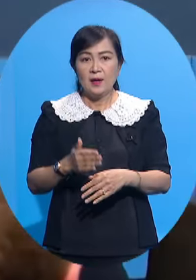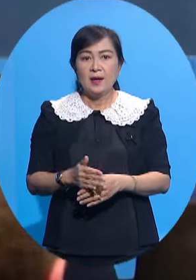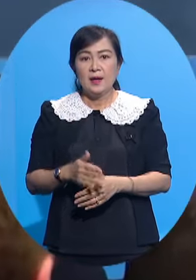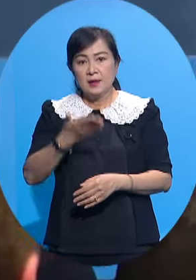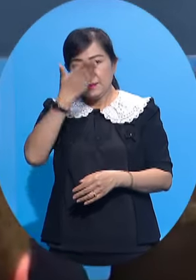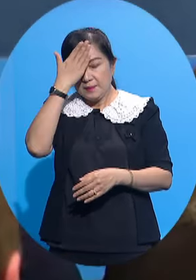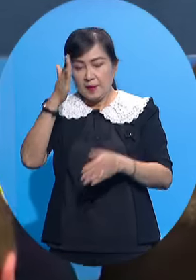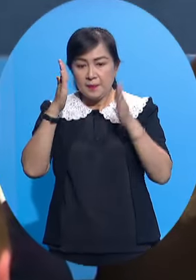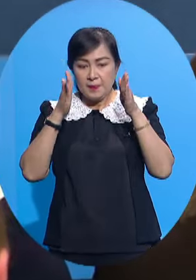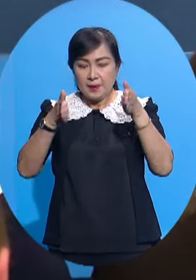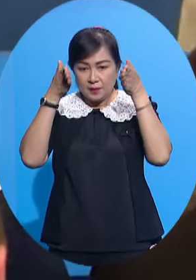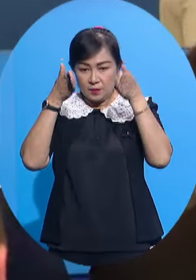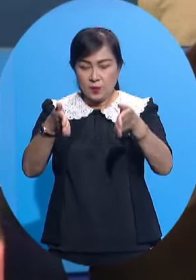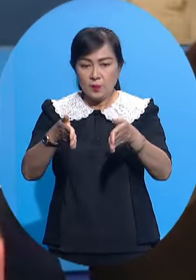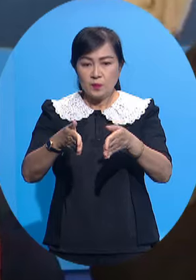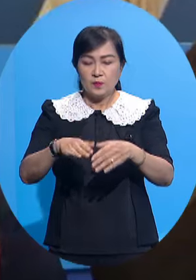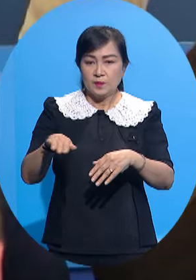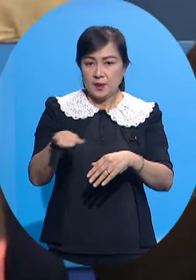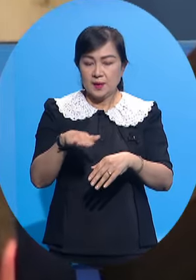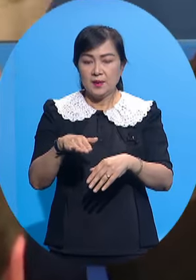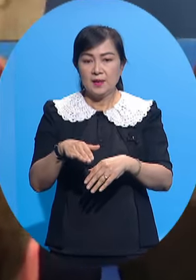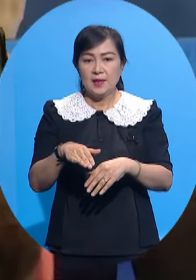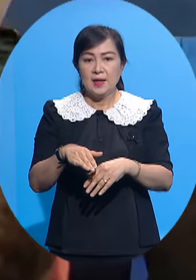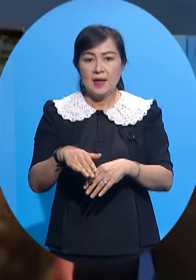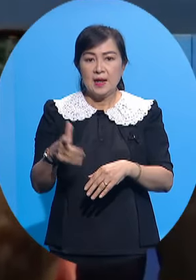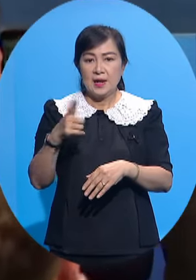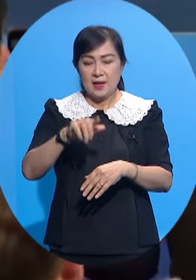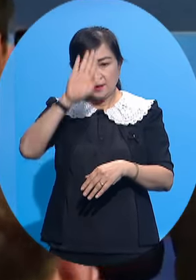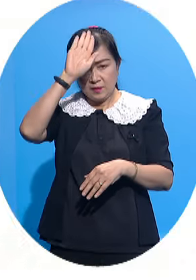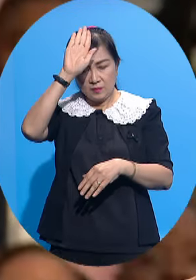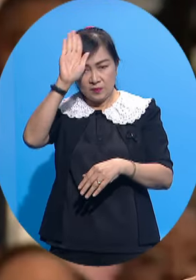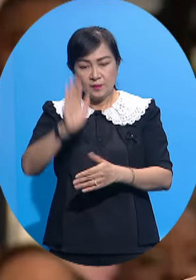thời cho biết bà sẽ tập trung vào tầng lớp trung lưu với tư cách là Tổng thống.